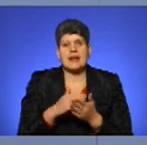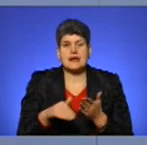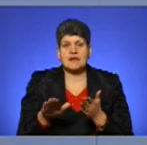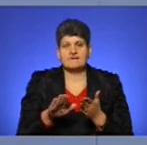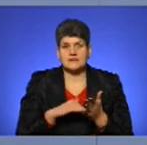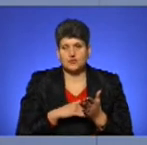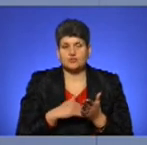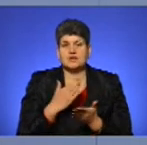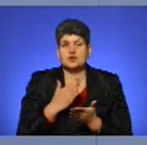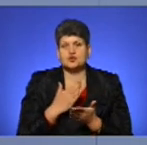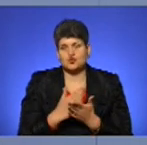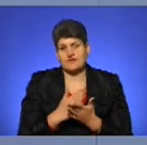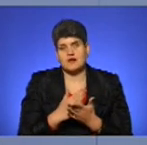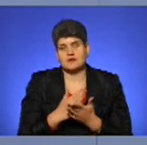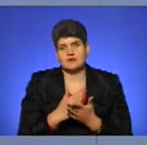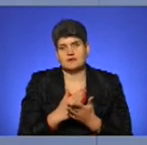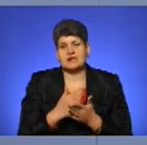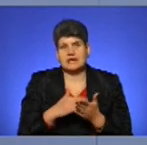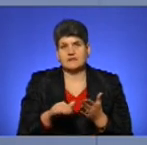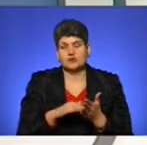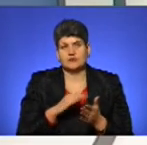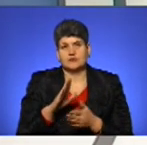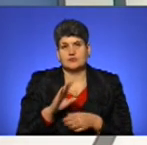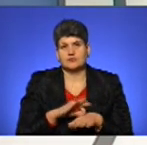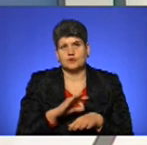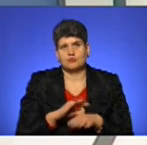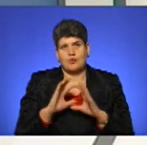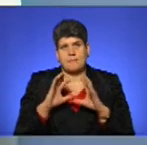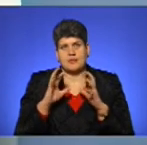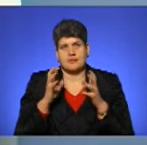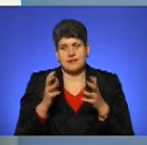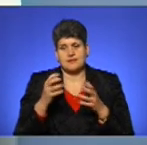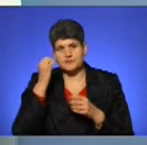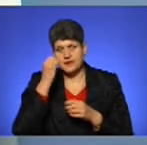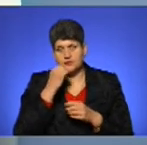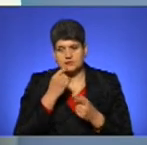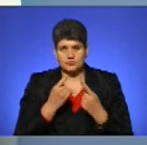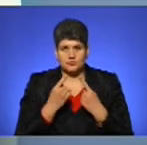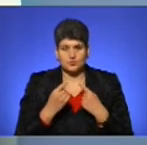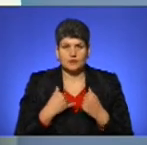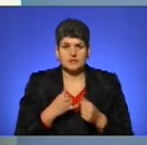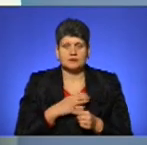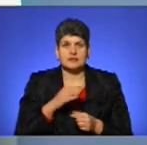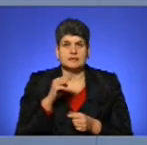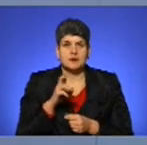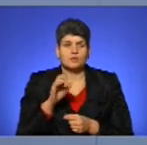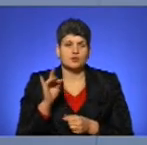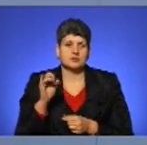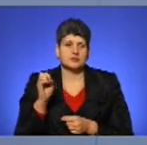ліквідують існування віруса на планеті. Дуже дякую вам за розмову. Нагадую, що у нас в гостях була Тамара